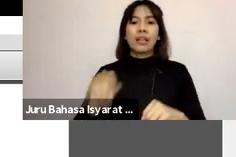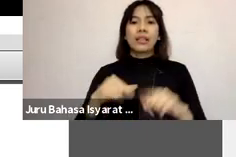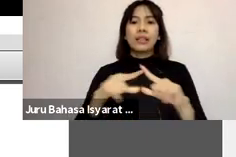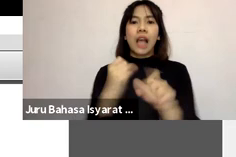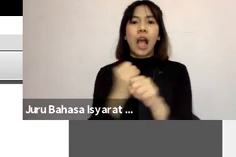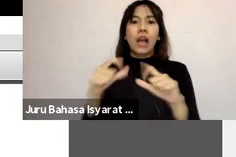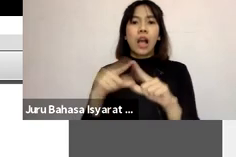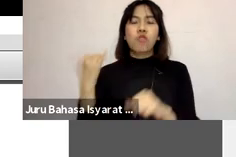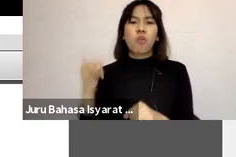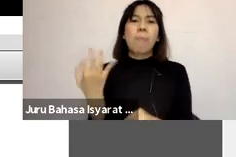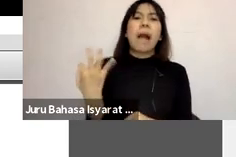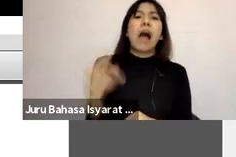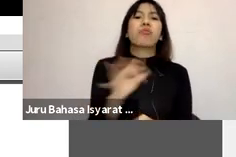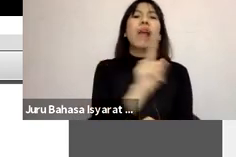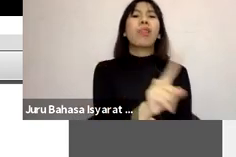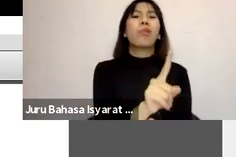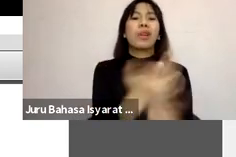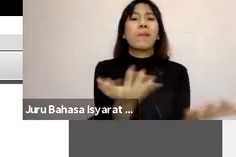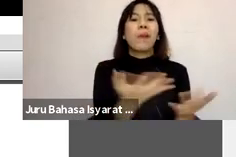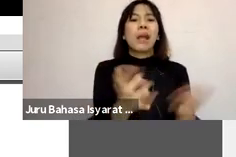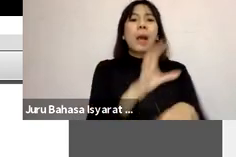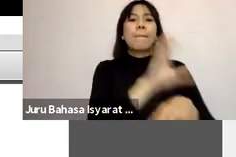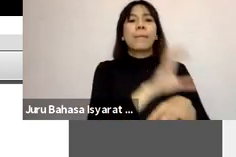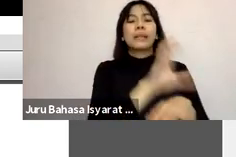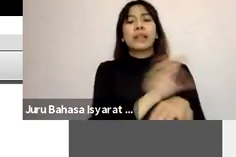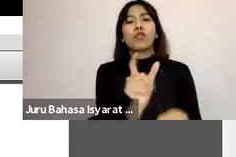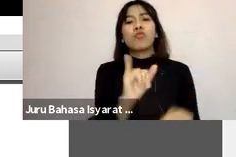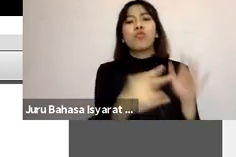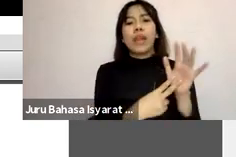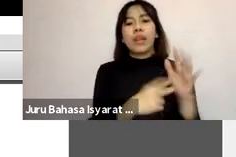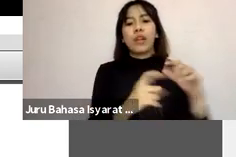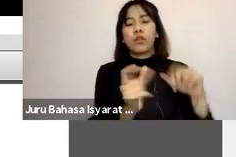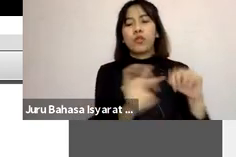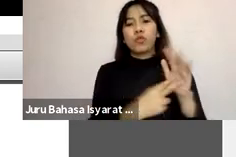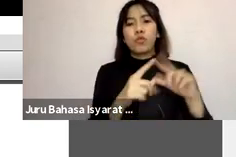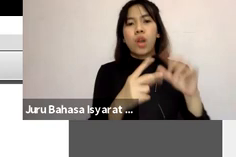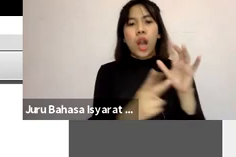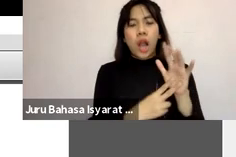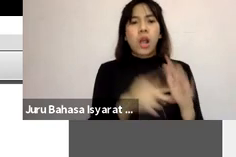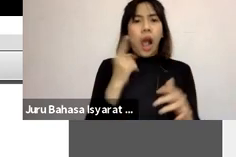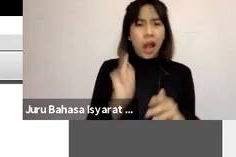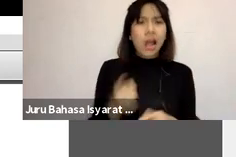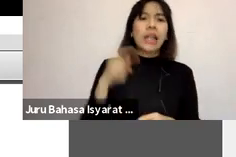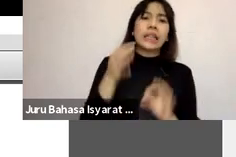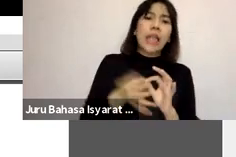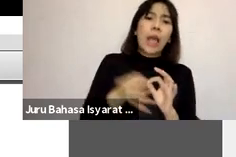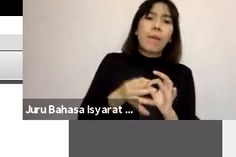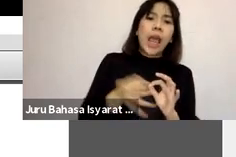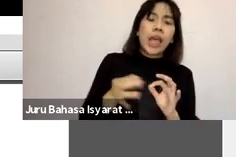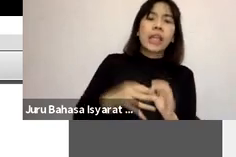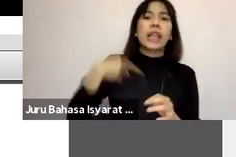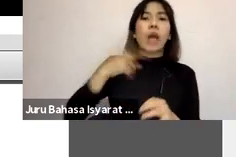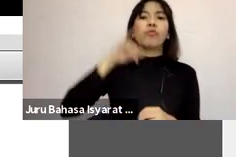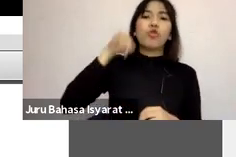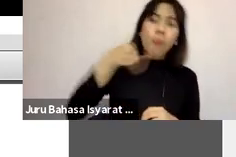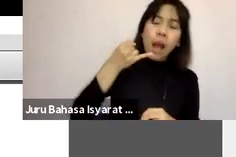secara lengkap yang menerjemahkan khutbah maupun kultum tebah Jumat maupun kultum kultum itu luar